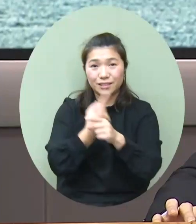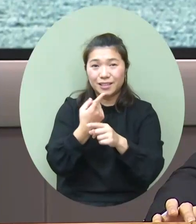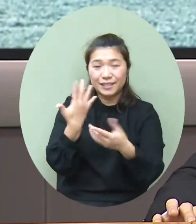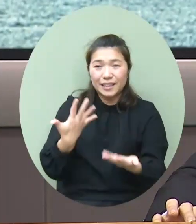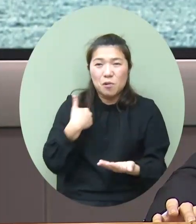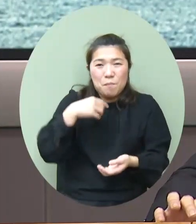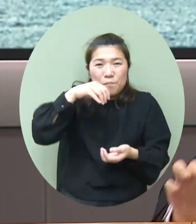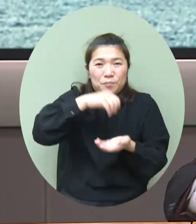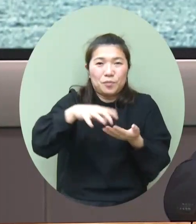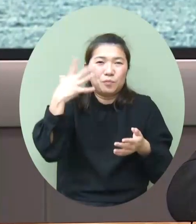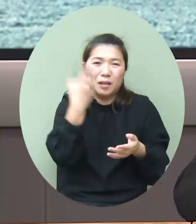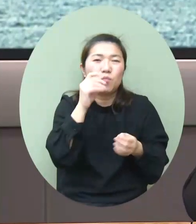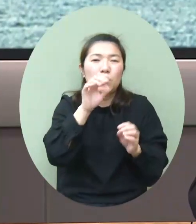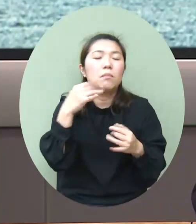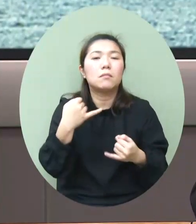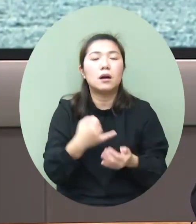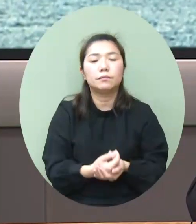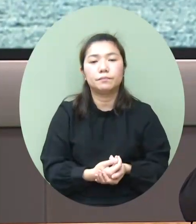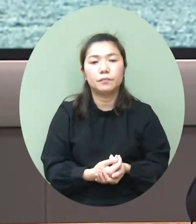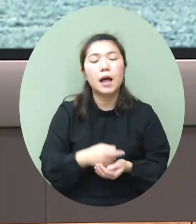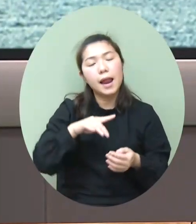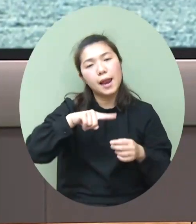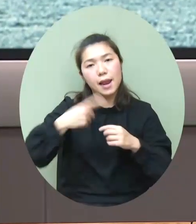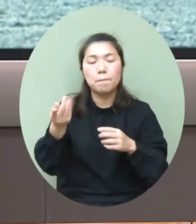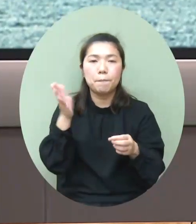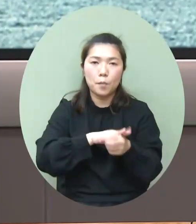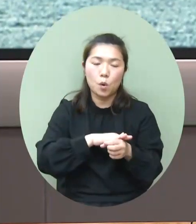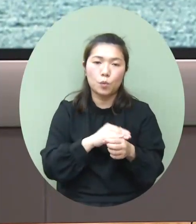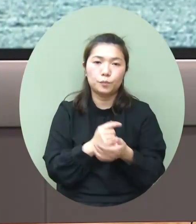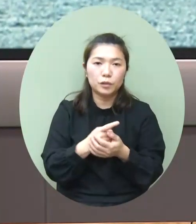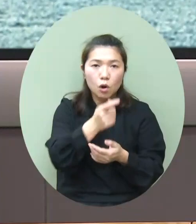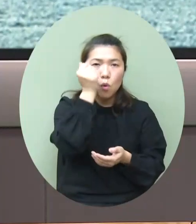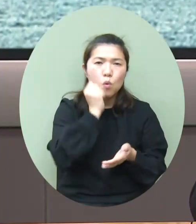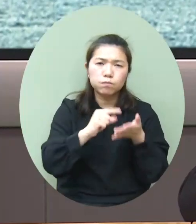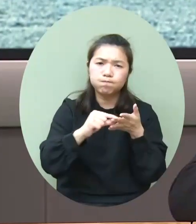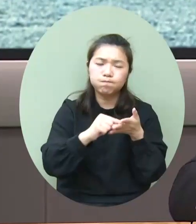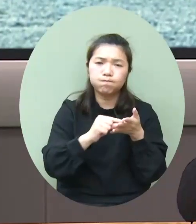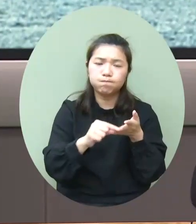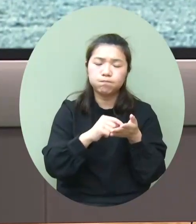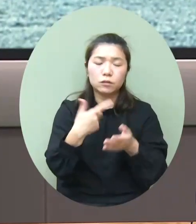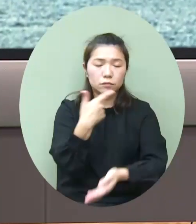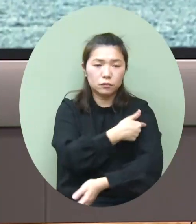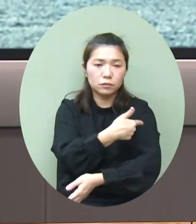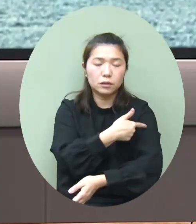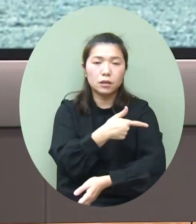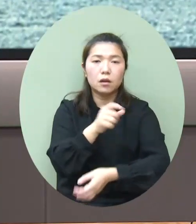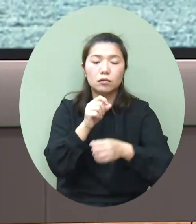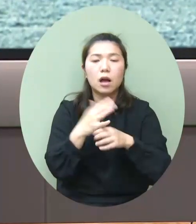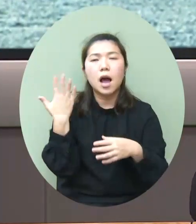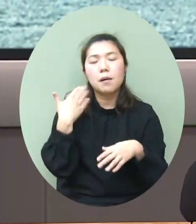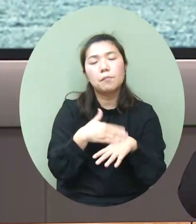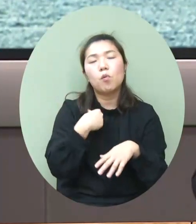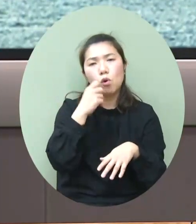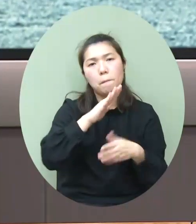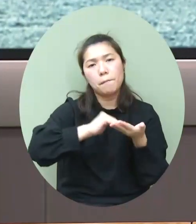床状况，也不能一概而论。我再补充关于长者接种疫苗，刚才可